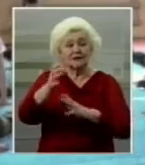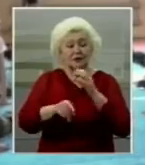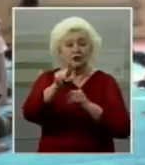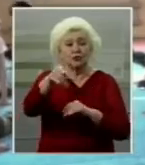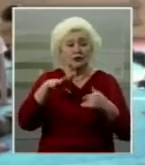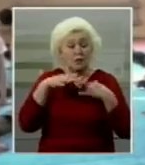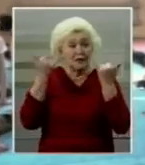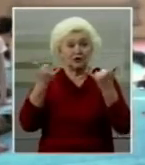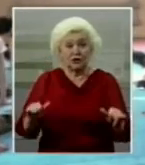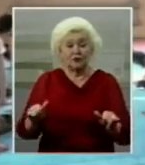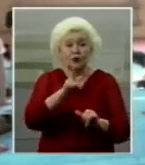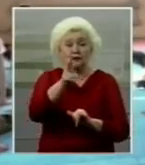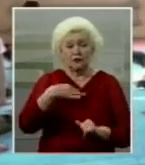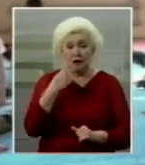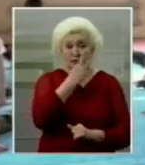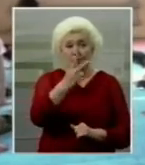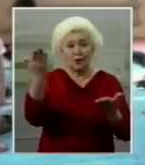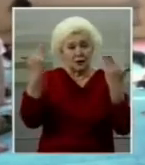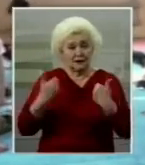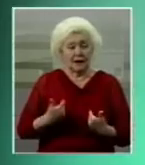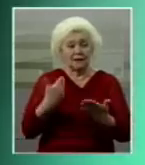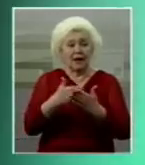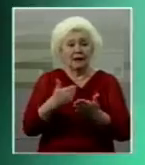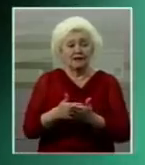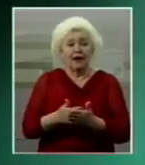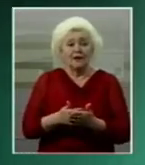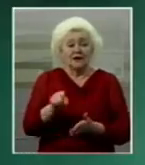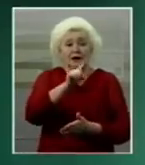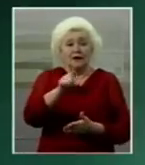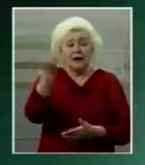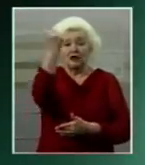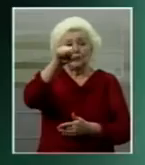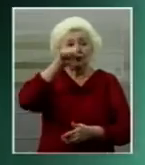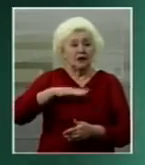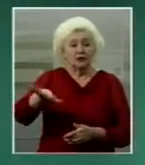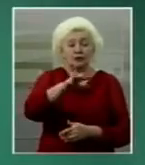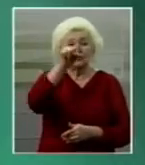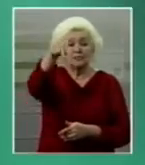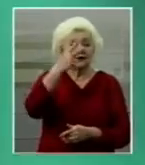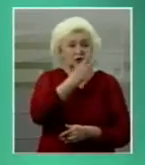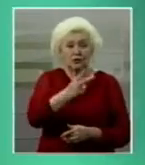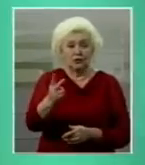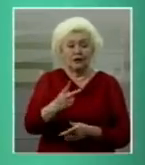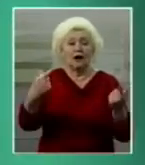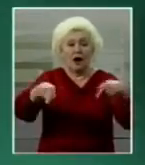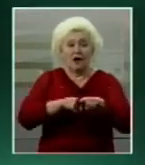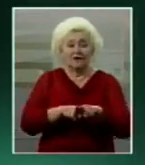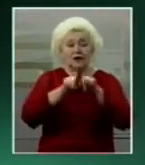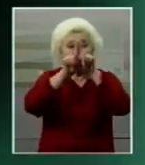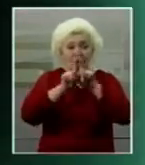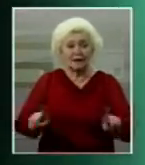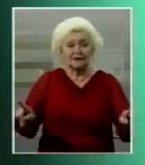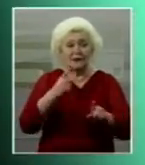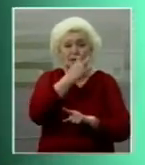я був здивований, як вони показали себе. Навіть на чемпіонаті України я в них цього не побачив. А в такому екстремальному